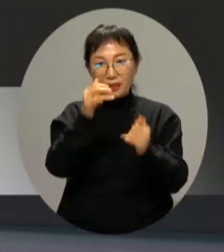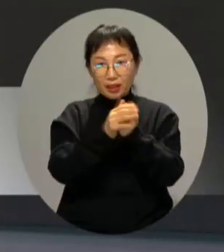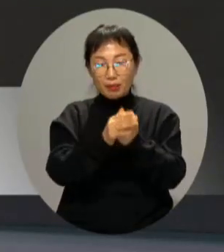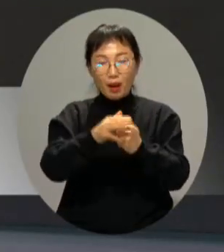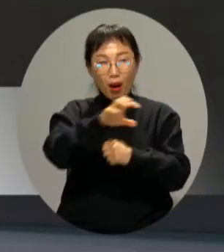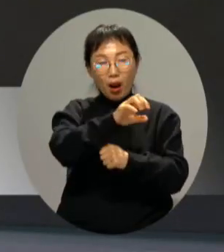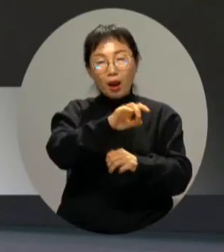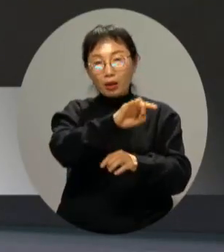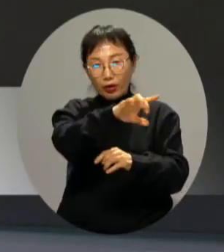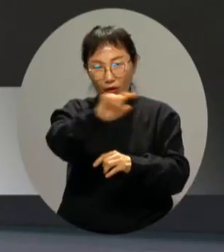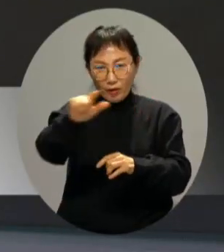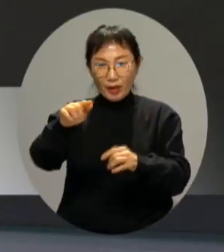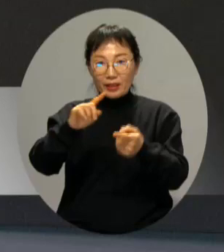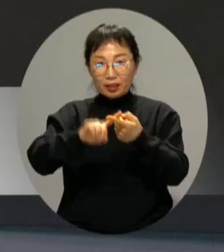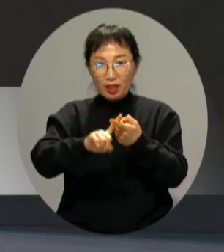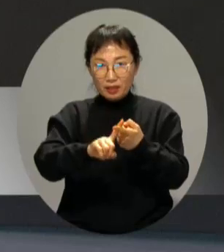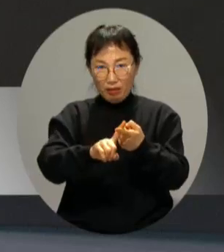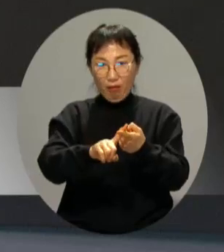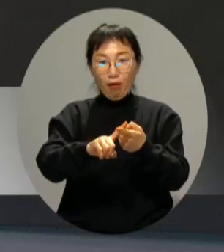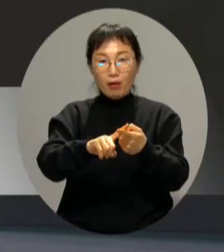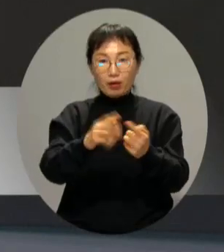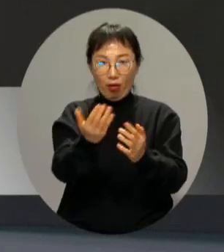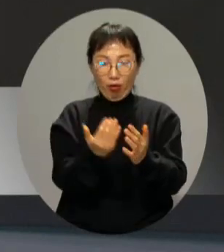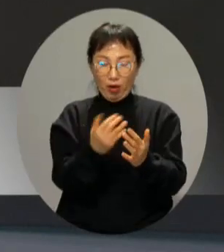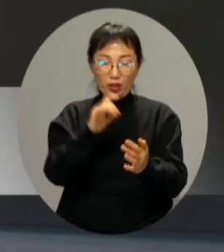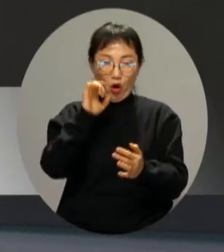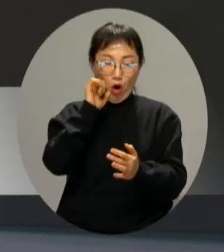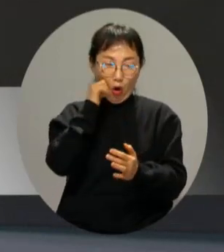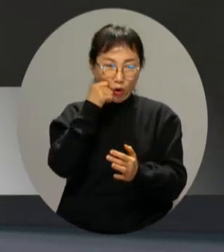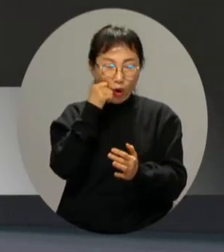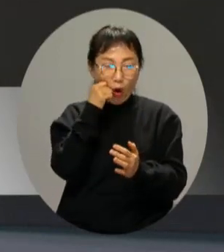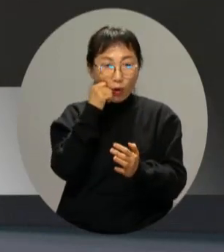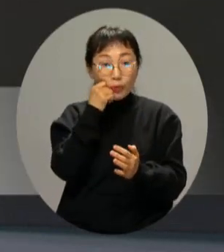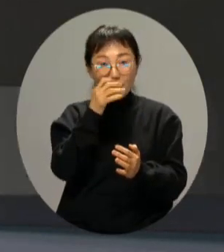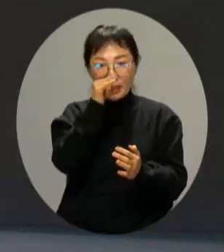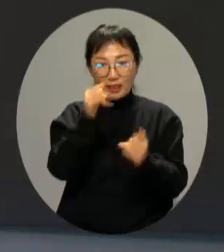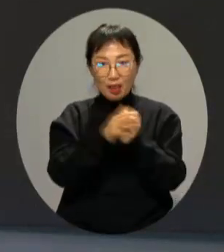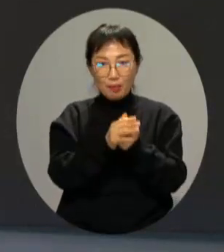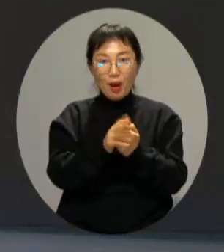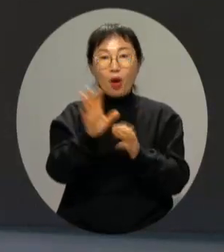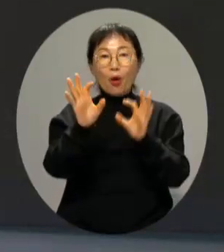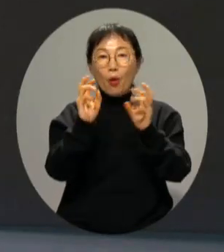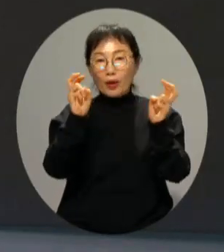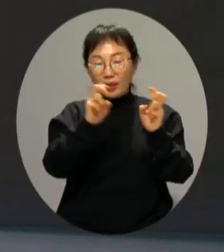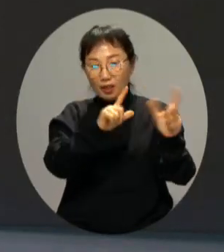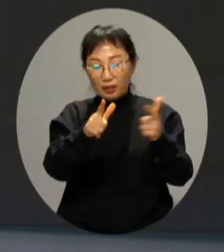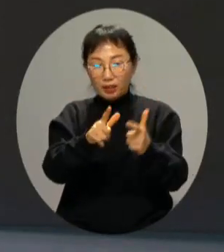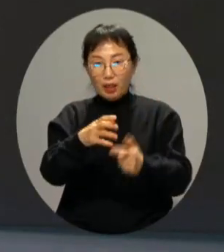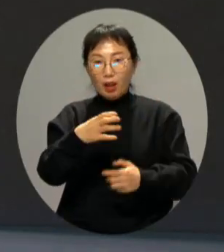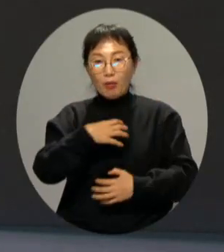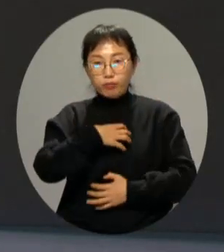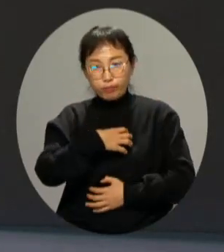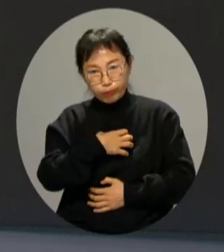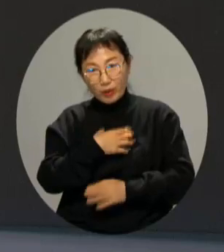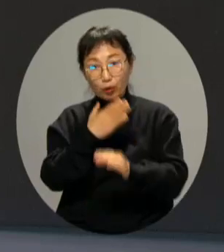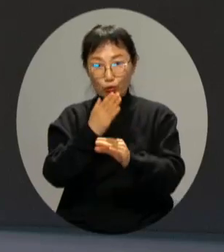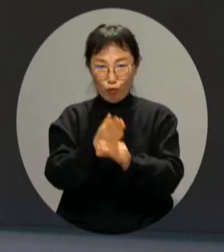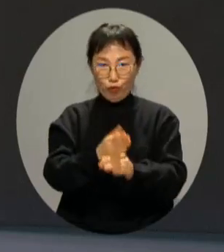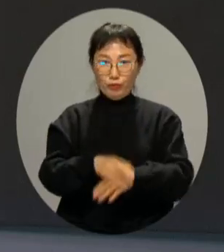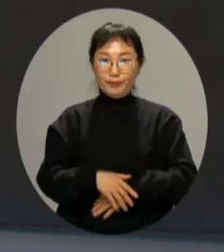상환이의 제도마저 종료를 예고하고 있어서 업계 불안이 커지고 있는데요 보도에 고차원 기자입니다